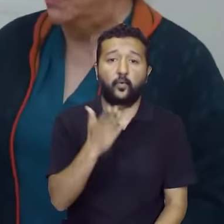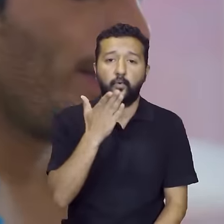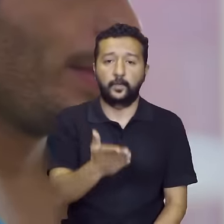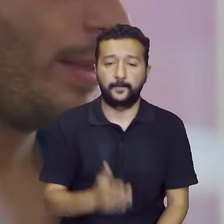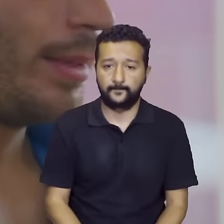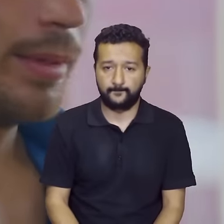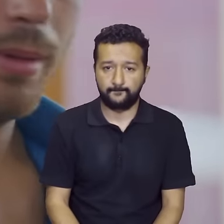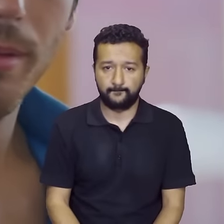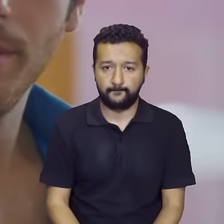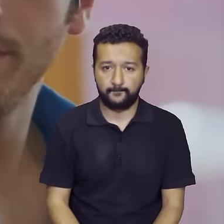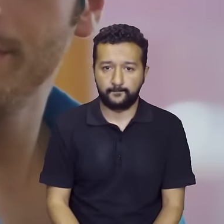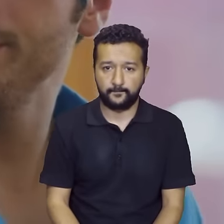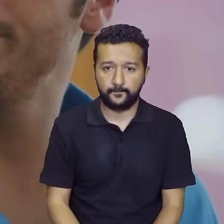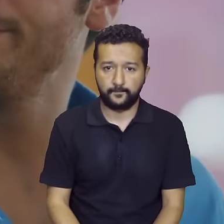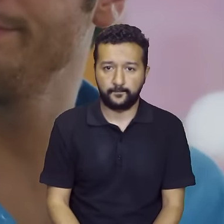de yok.